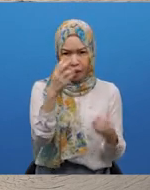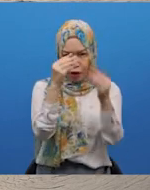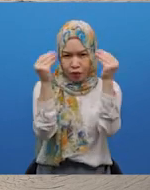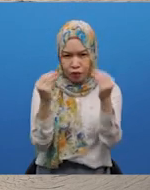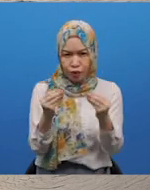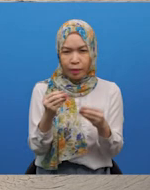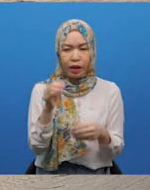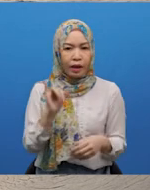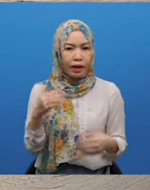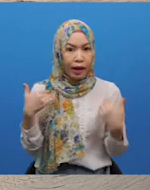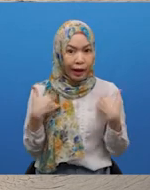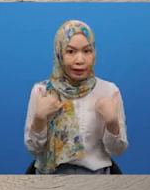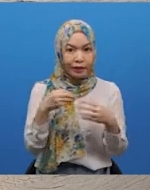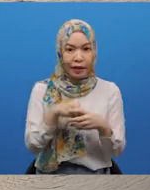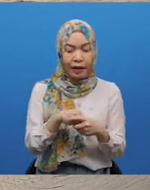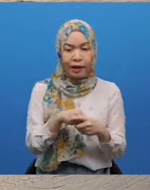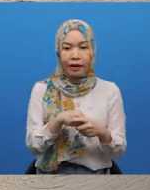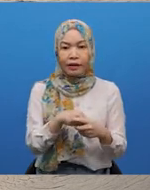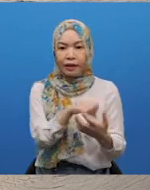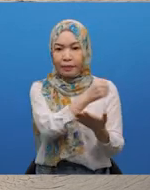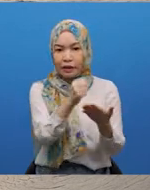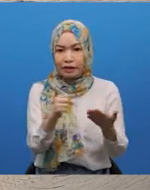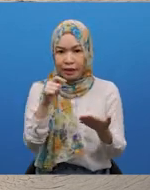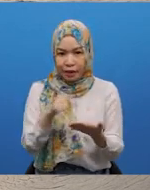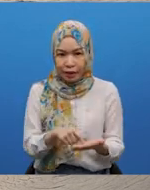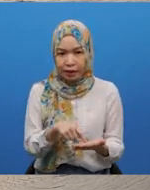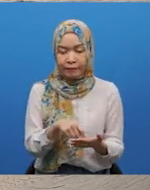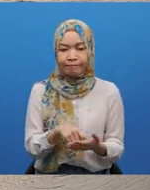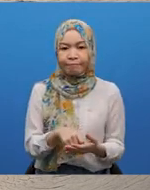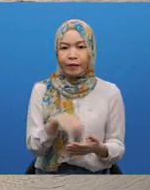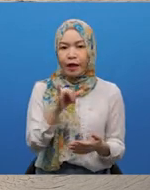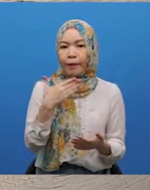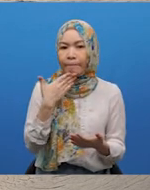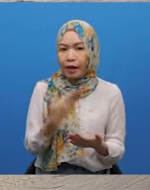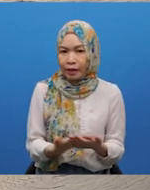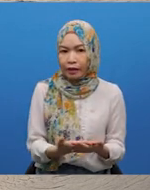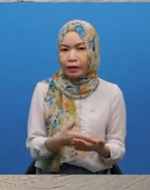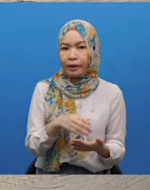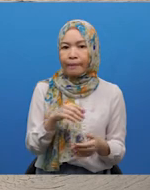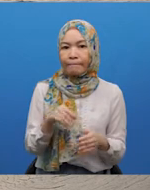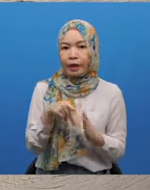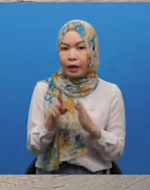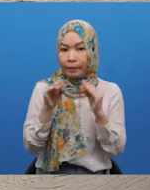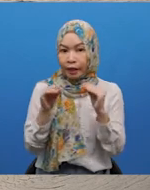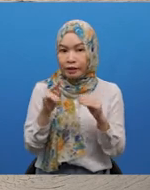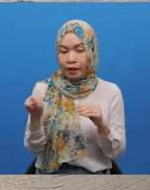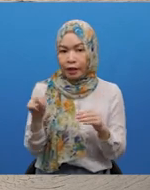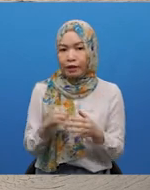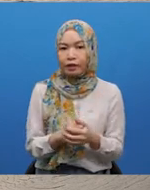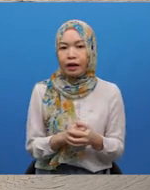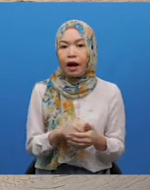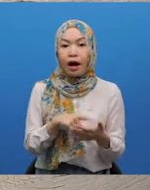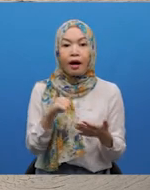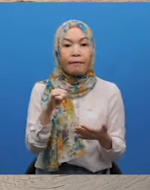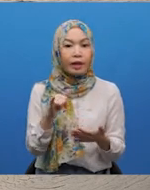dalam syair ini. Nilai yang pertama ialah nilai tanggungjawab. Nilai ini dapat